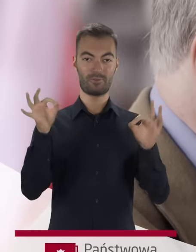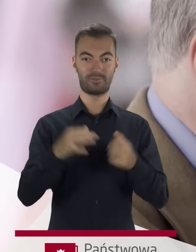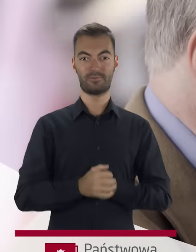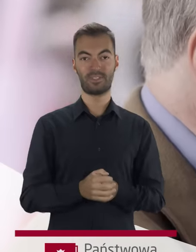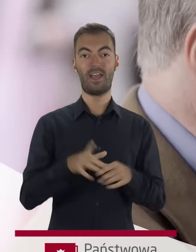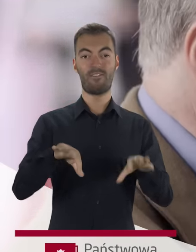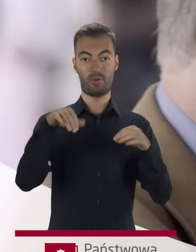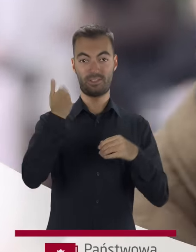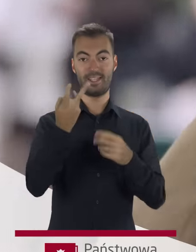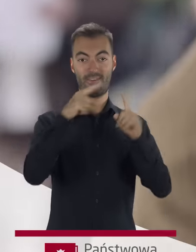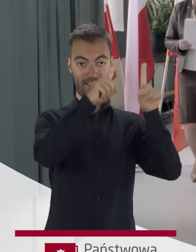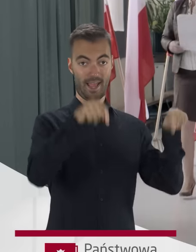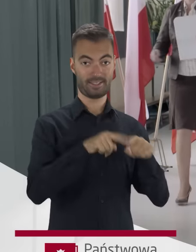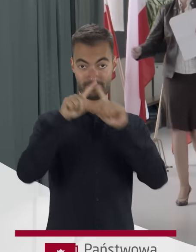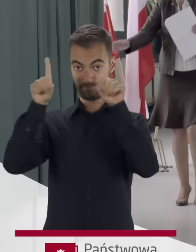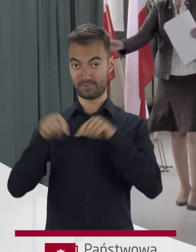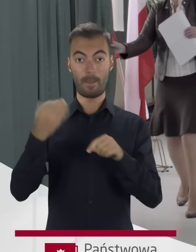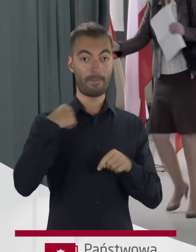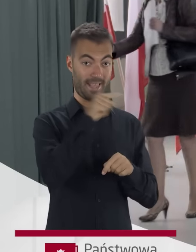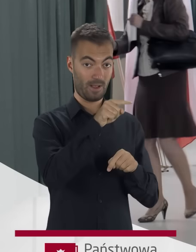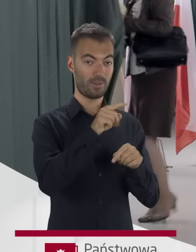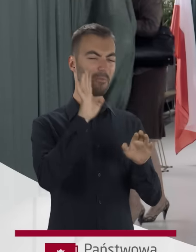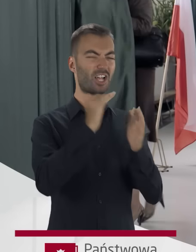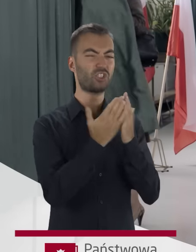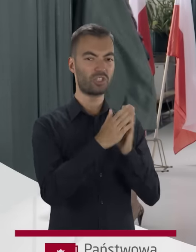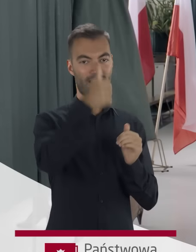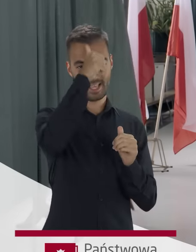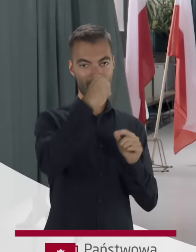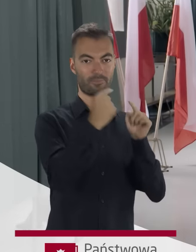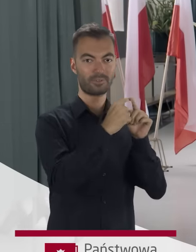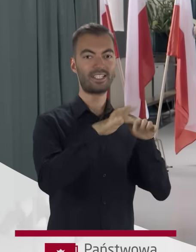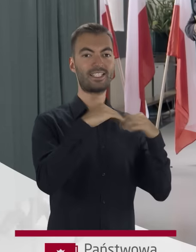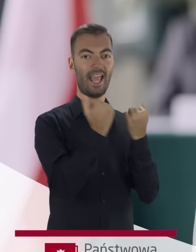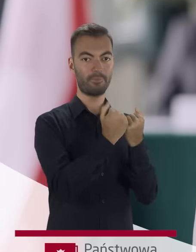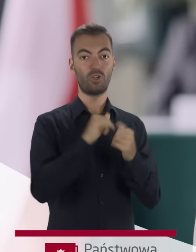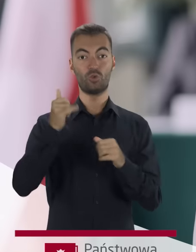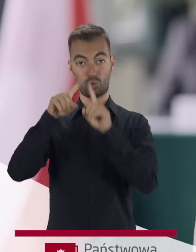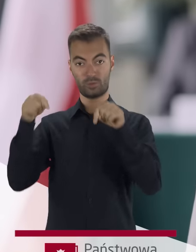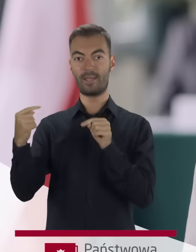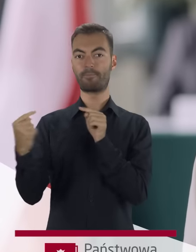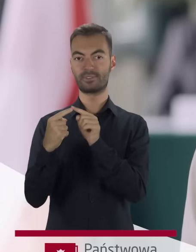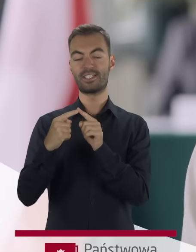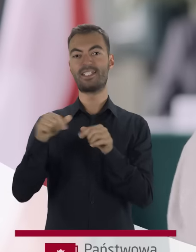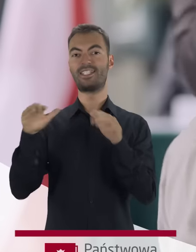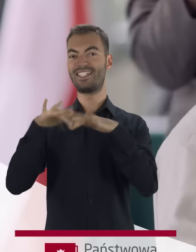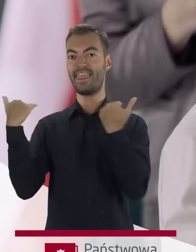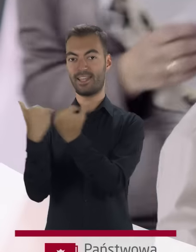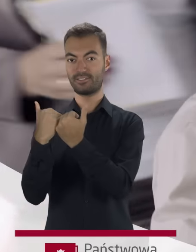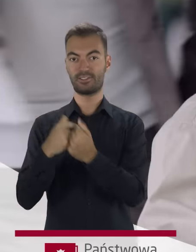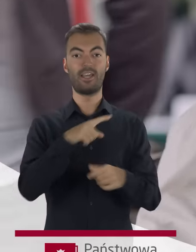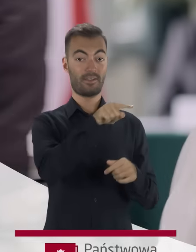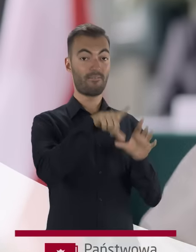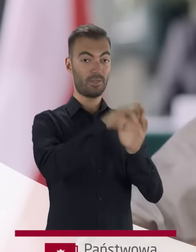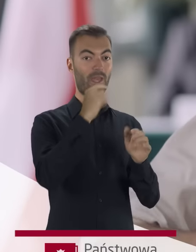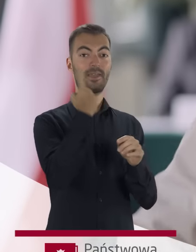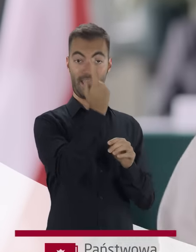wyborów. Wyborca otrzyma dwie karty do głosowania. Białą w formie książeczki z nazwiskami kandydatów do Sejmu oraz żółtą z nazwiskami kandydatów do Senatu. Z książeczki